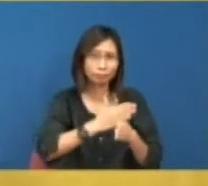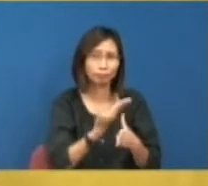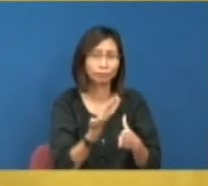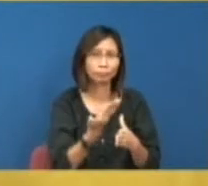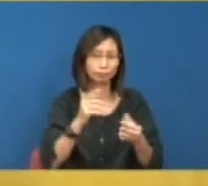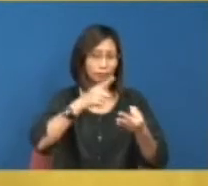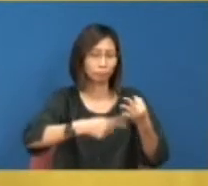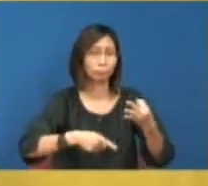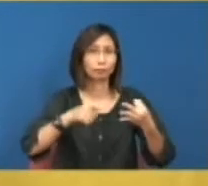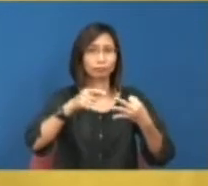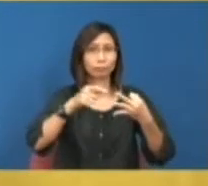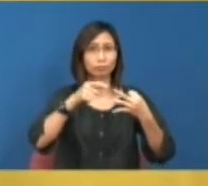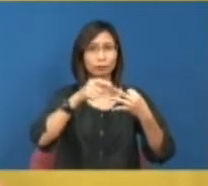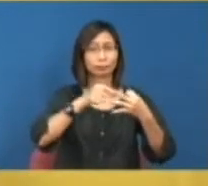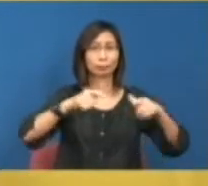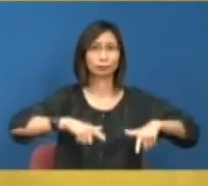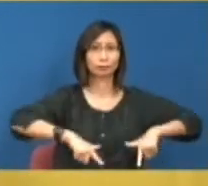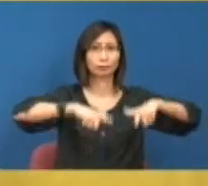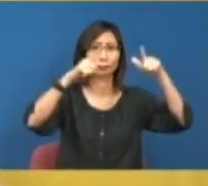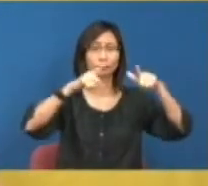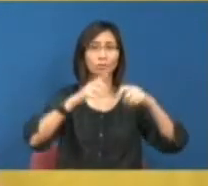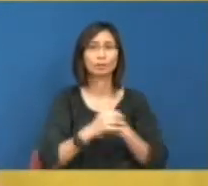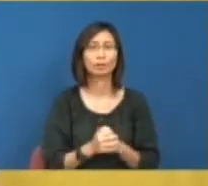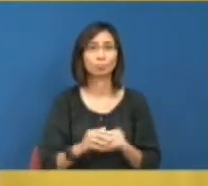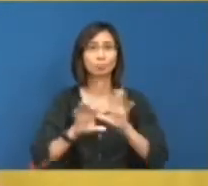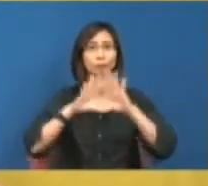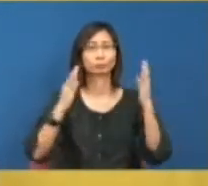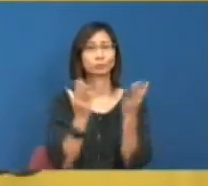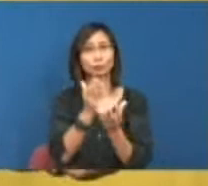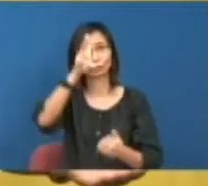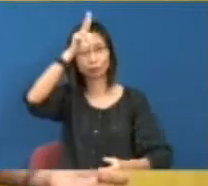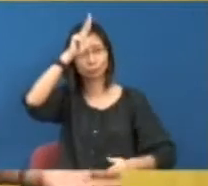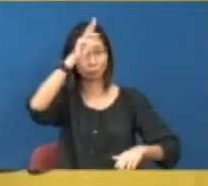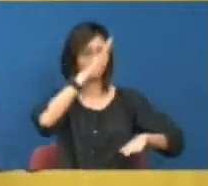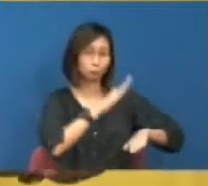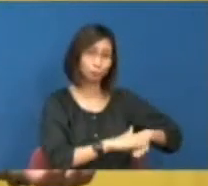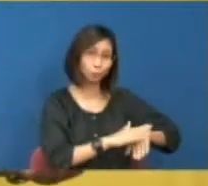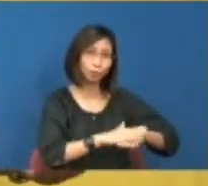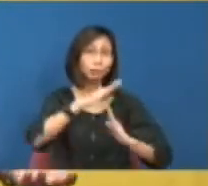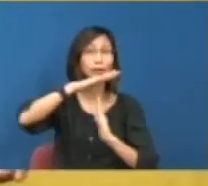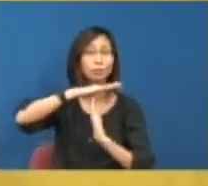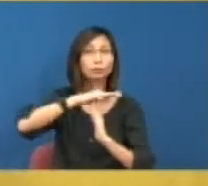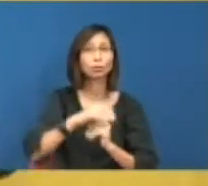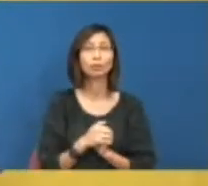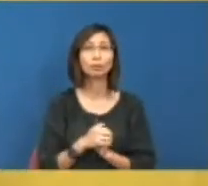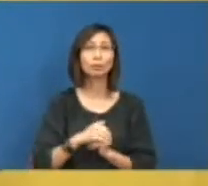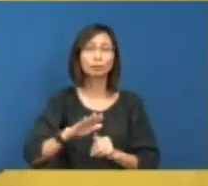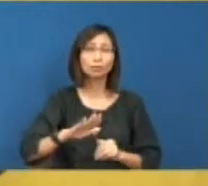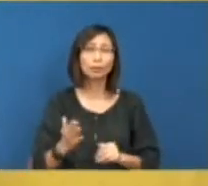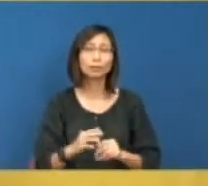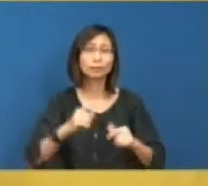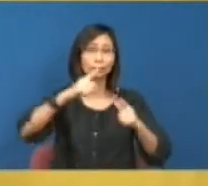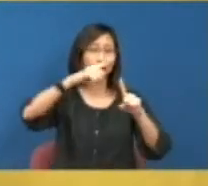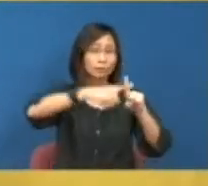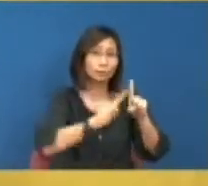林瑞麟同埋成個政府嘅 bad down 係暫時解決咗，但係呢個問題一樣會再翻嚟喎，即係兩個月之後諮詢期，佢